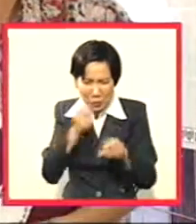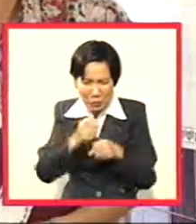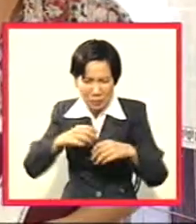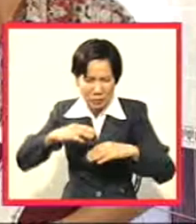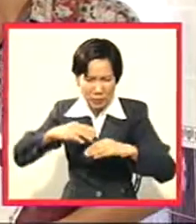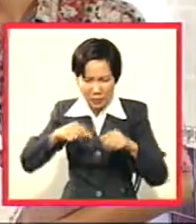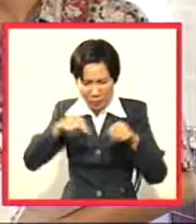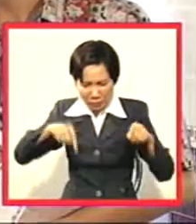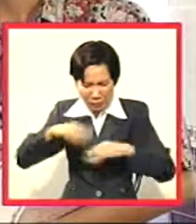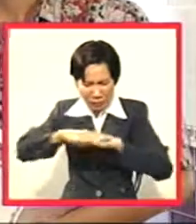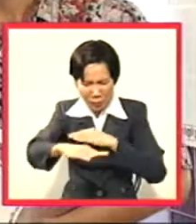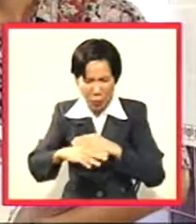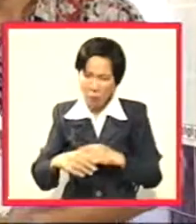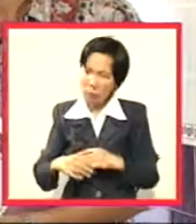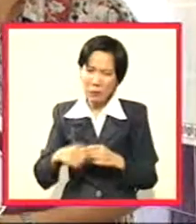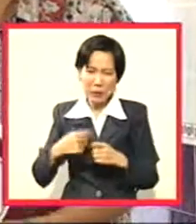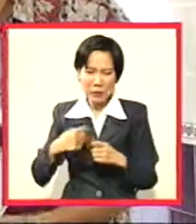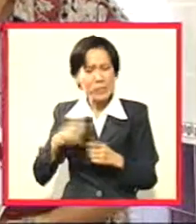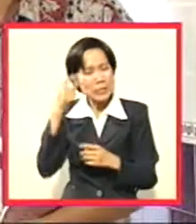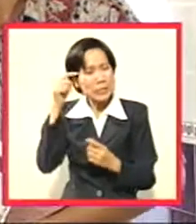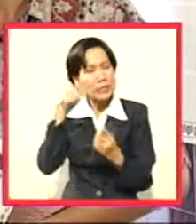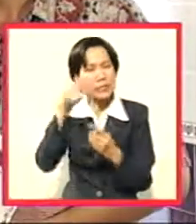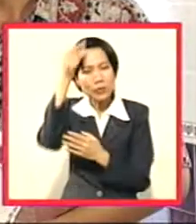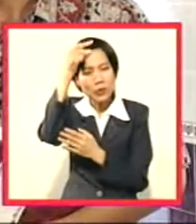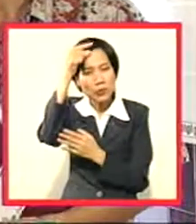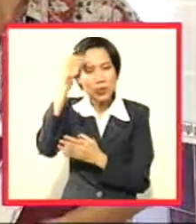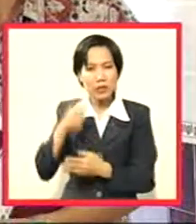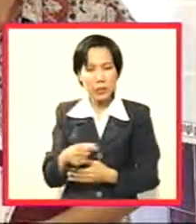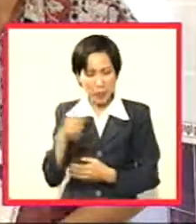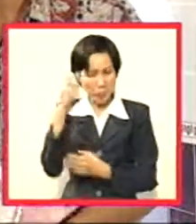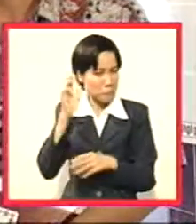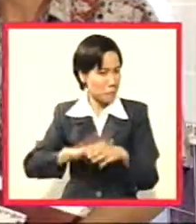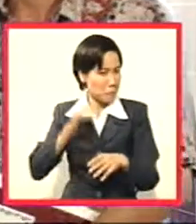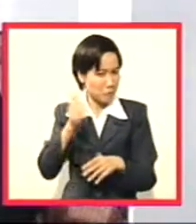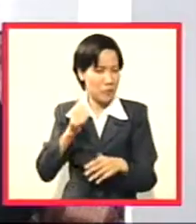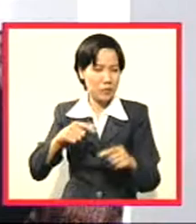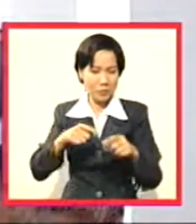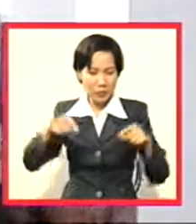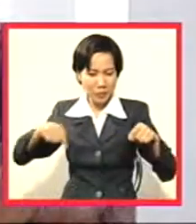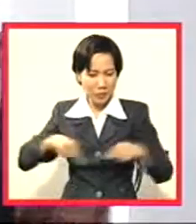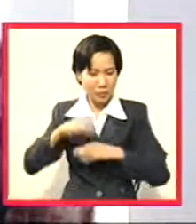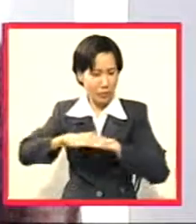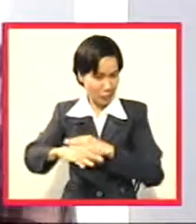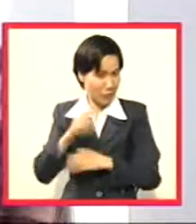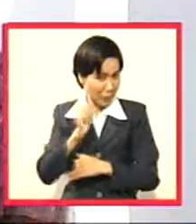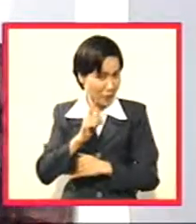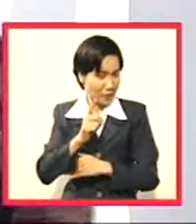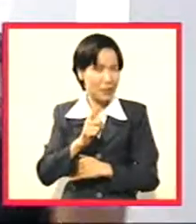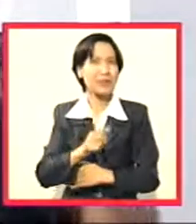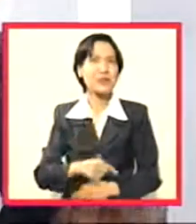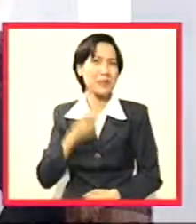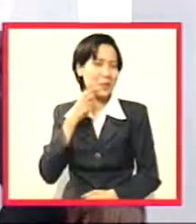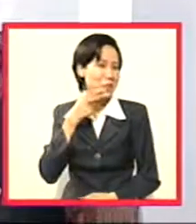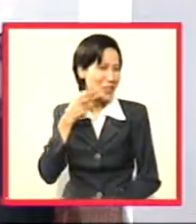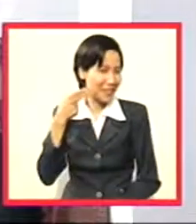งพี่หรือว่าพี่เซียนเรื่องการปลูกกระเบื้องไง พี่เองนี่ปากหวานน่